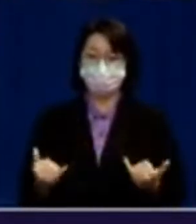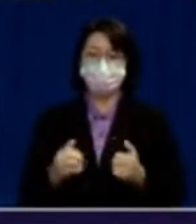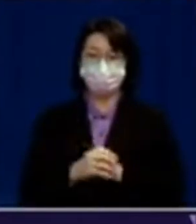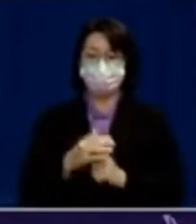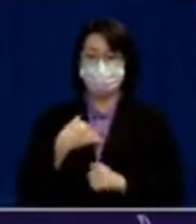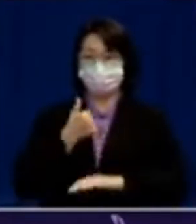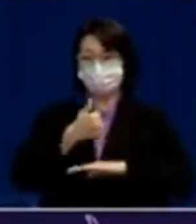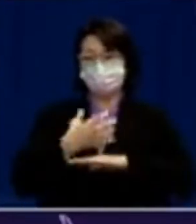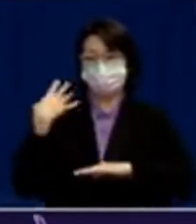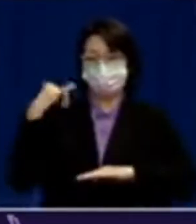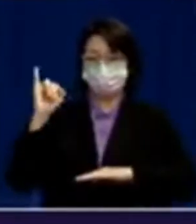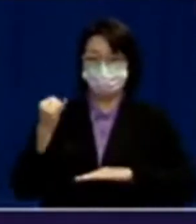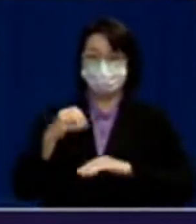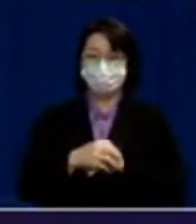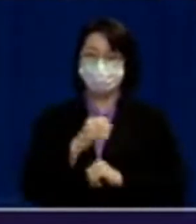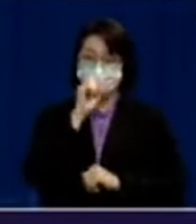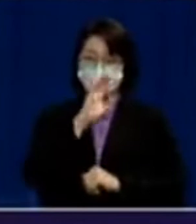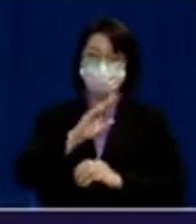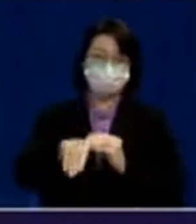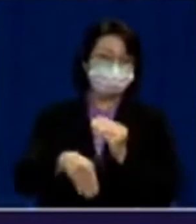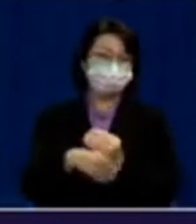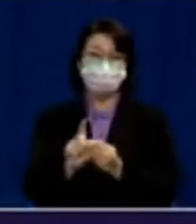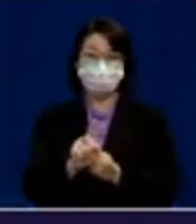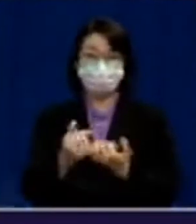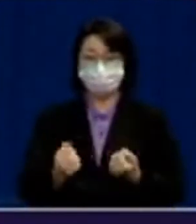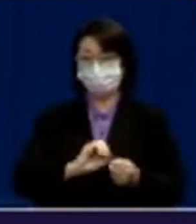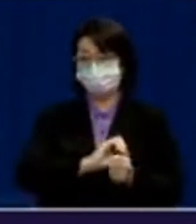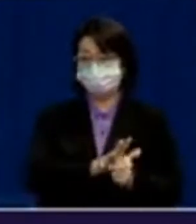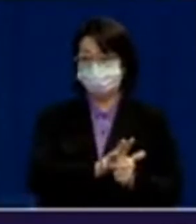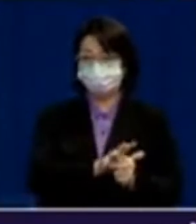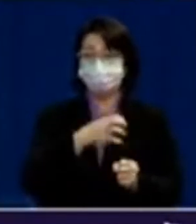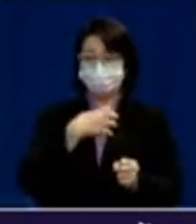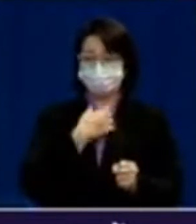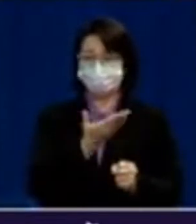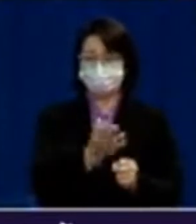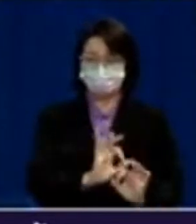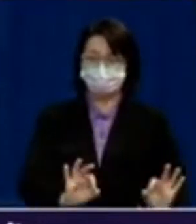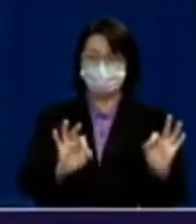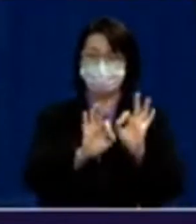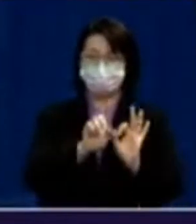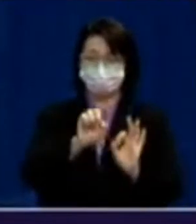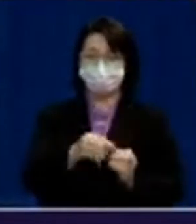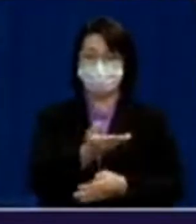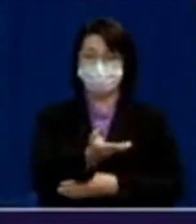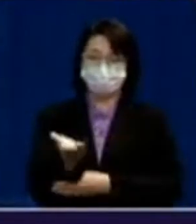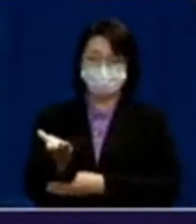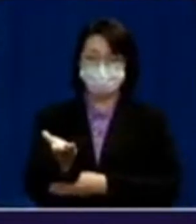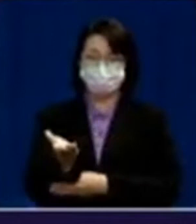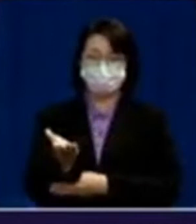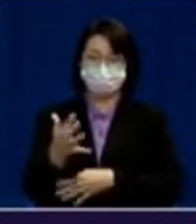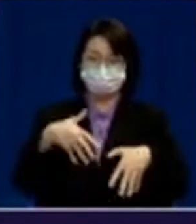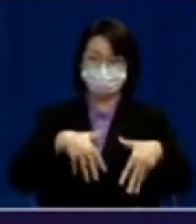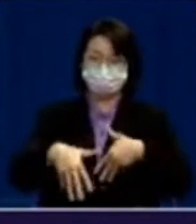จังหวัดซึ่งโลกนะคะยังกล่าวอีกว่าจากมาตรการทางสังคมที่ได้ให้ความสำคัญในการต้องตามเป็นหลักโดยเฉพาะ